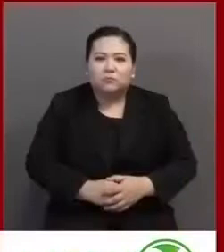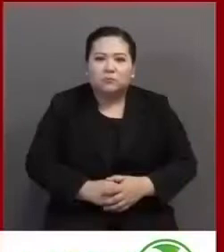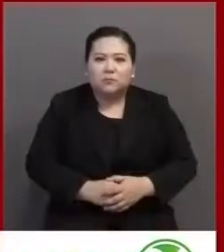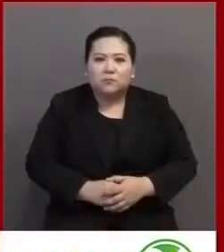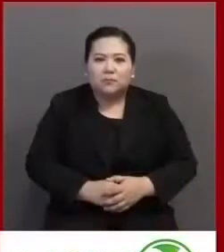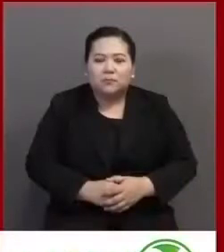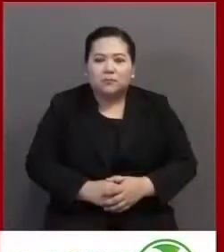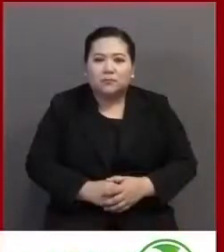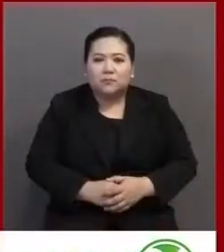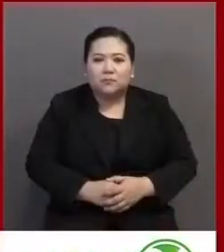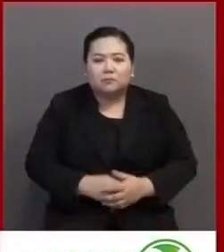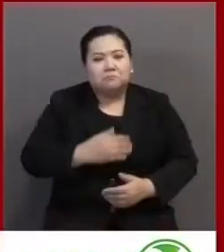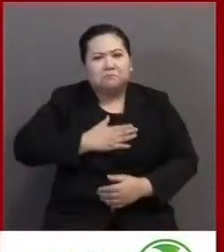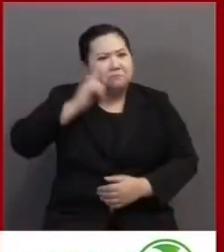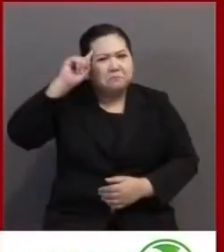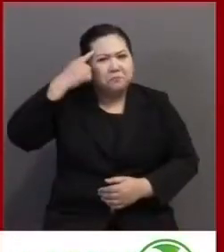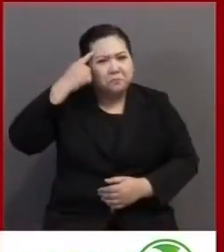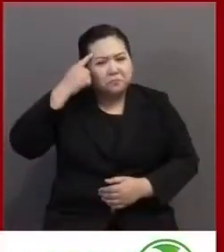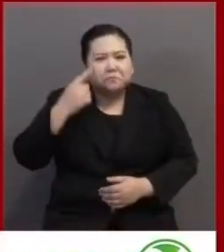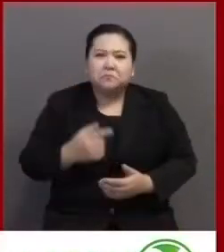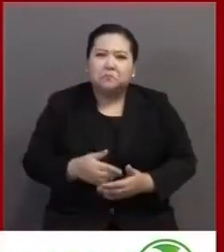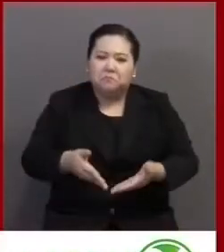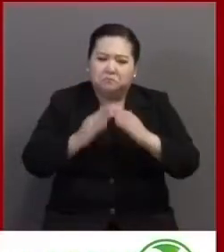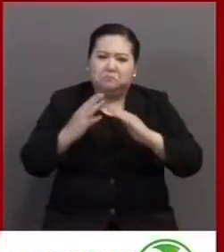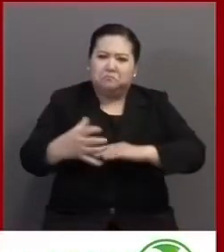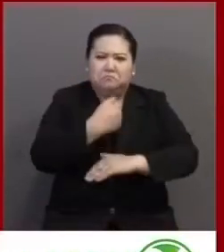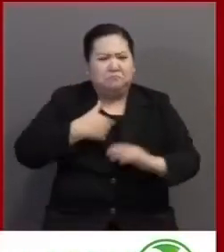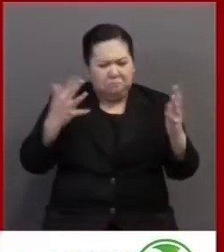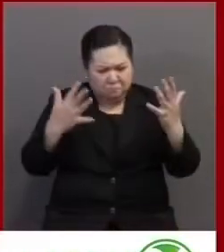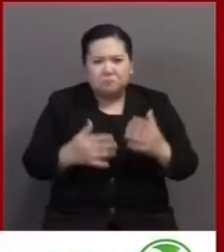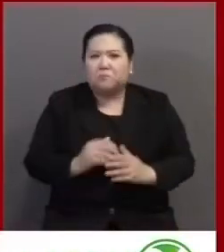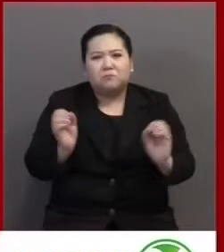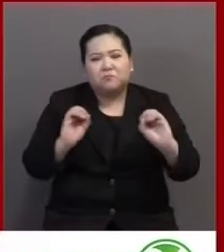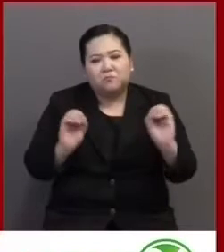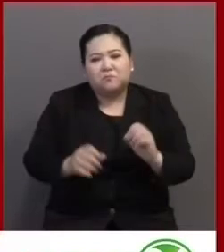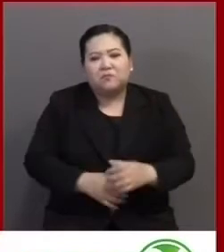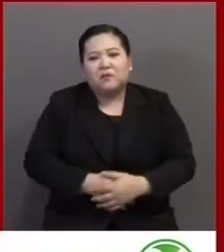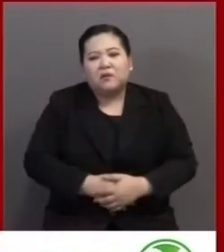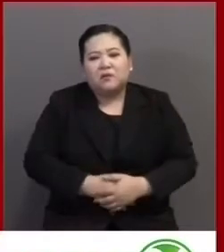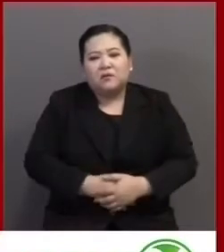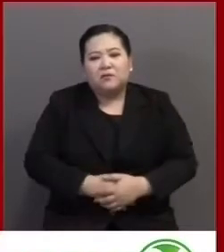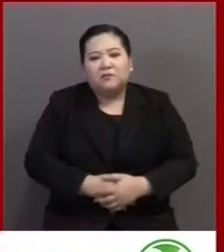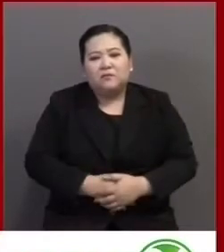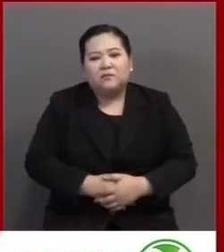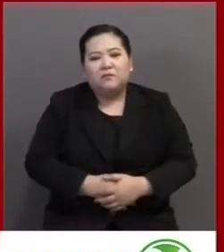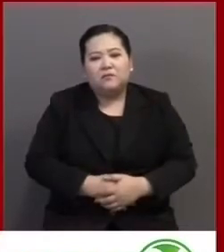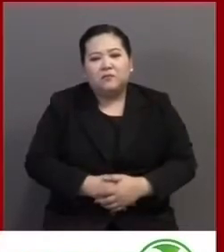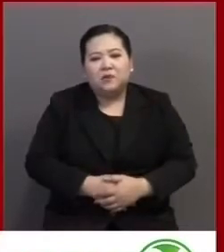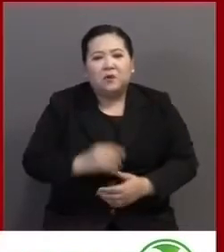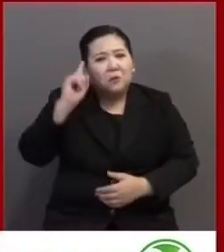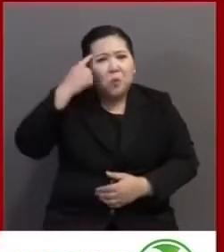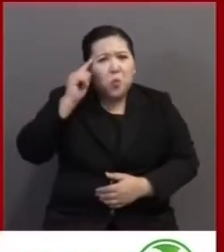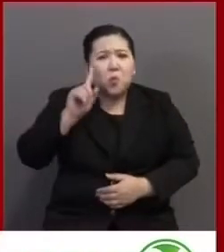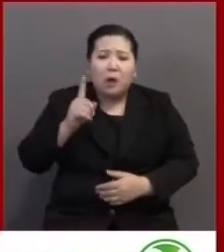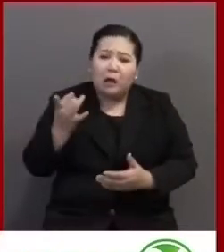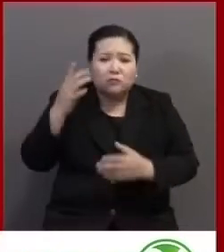ผมยังไม่รู้เลยผมไม่ตั้งเลยไม่ตั้ง นายกต ั้ งไหม ท่านนายกไม่ทราบต้องไปถามท่านนายก